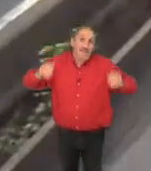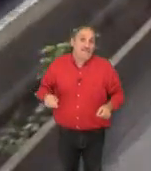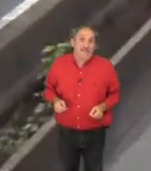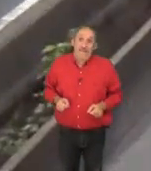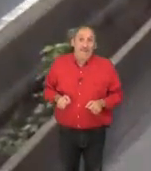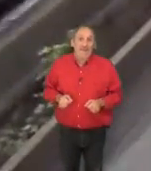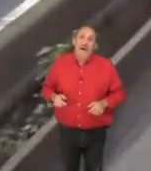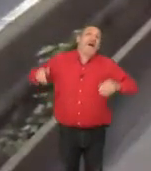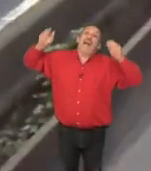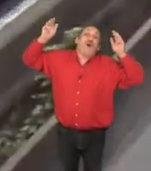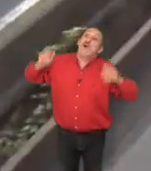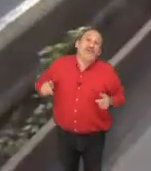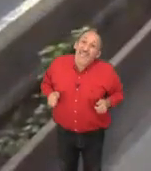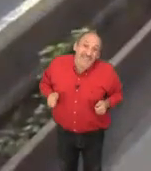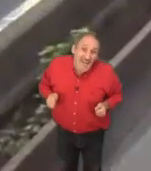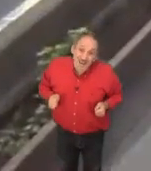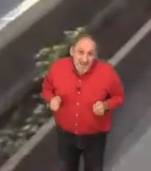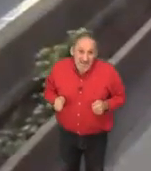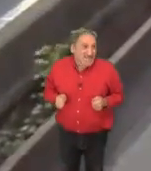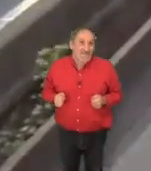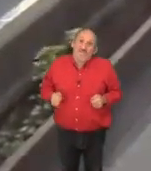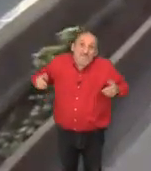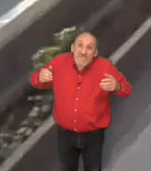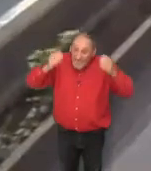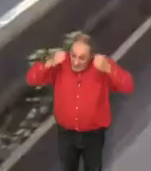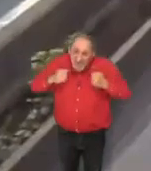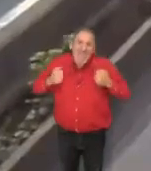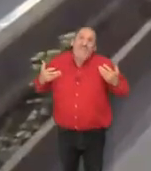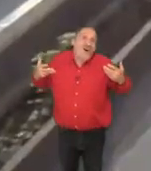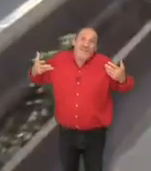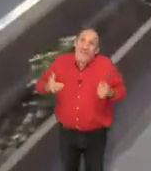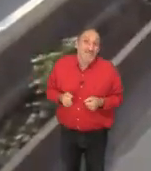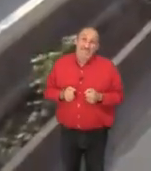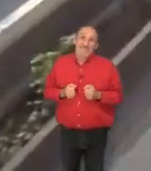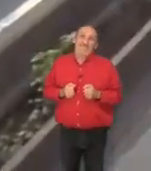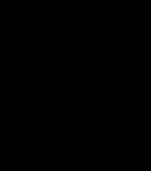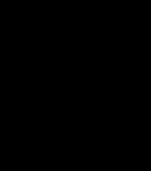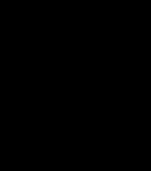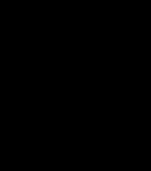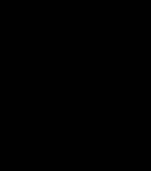Logique, hein. Licorne.